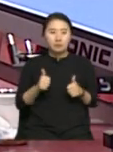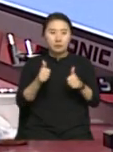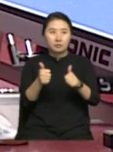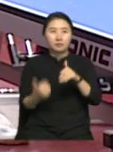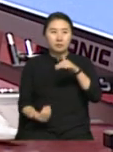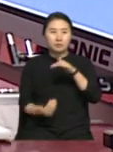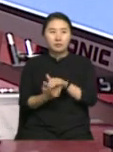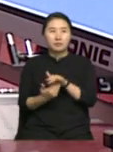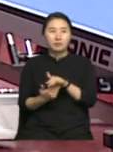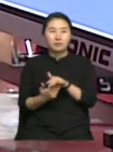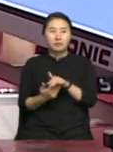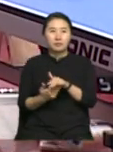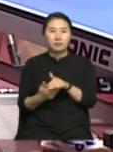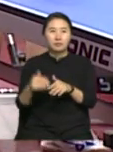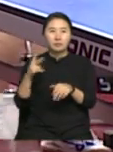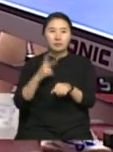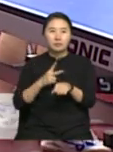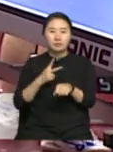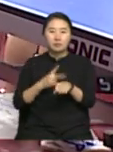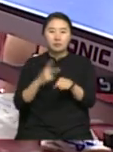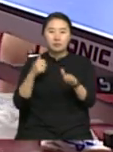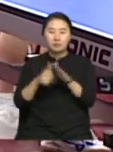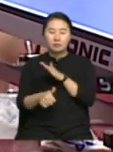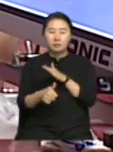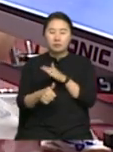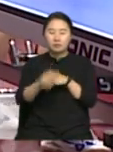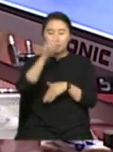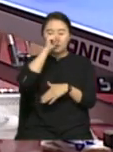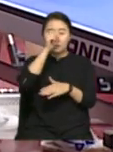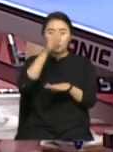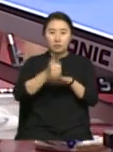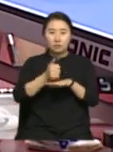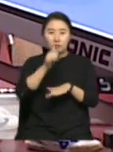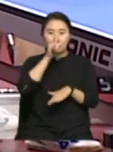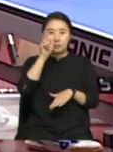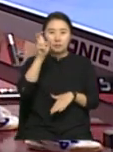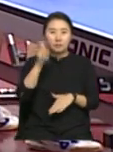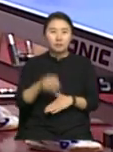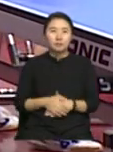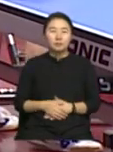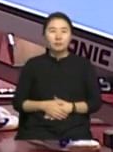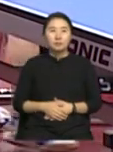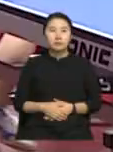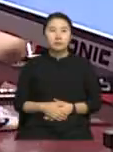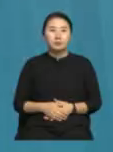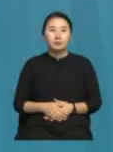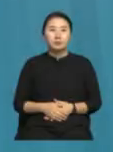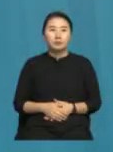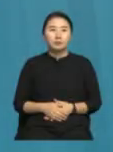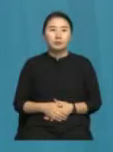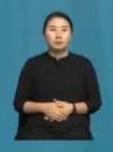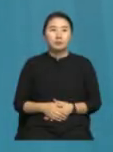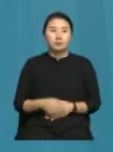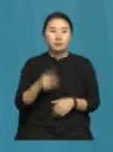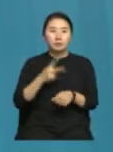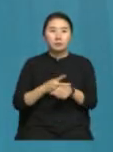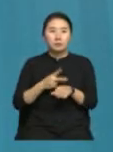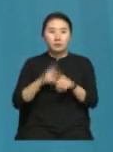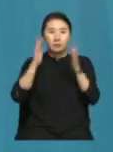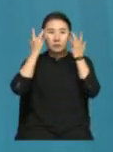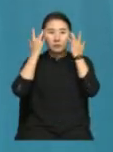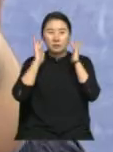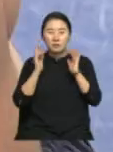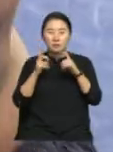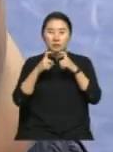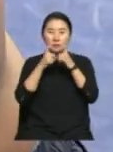다해서 저희 선수들이 하다 보면은 좋은 결과가 나올 거라고 또 믿고 있습니다. 선수들이 흘리는